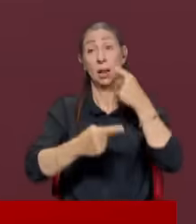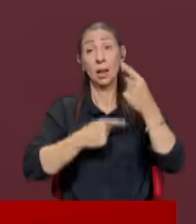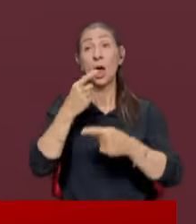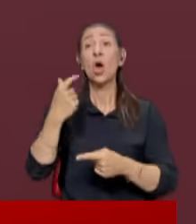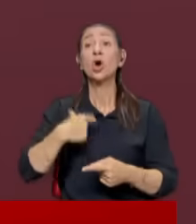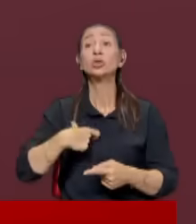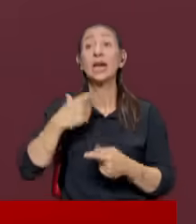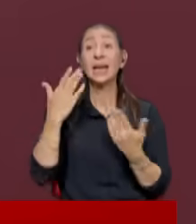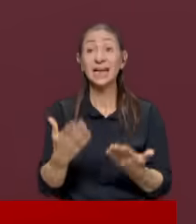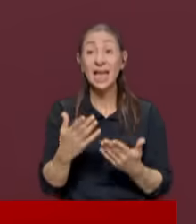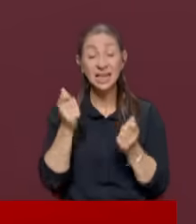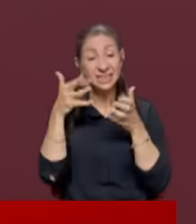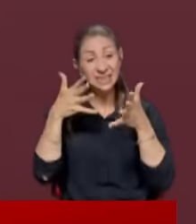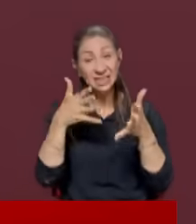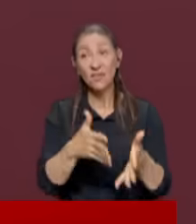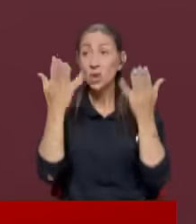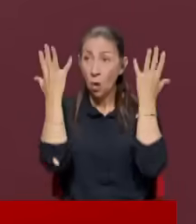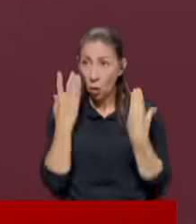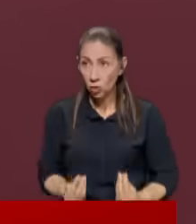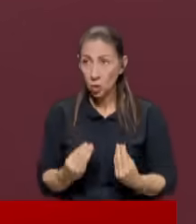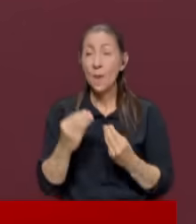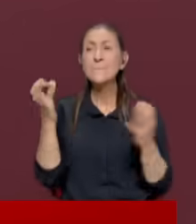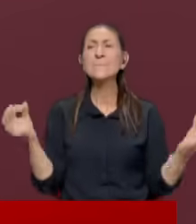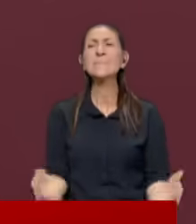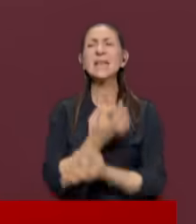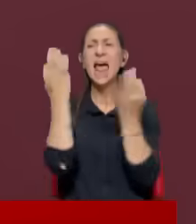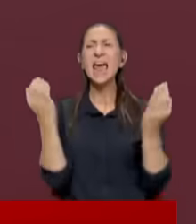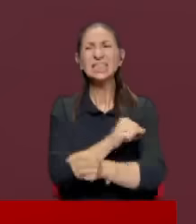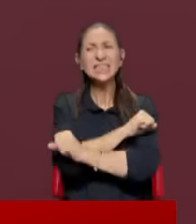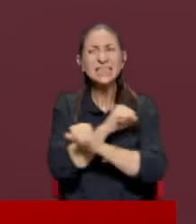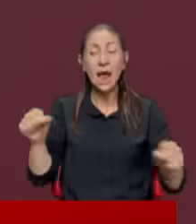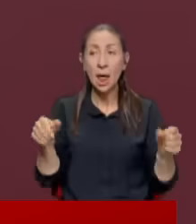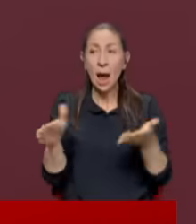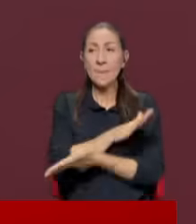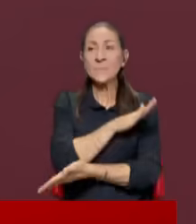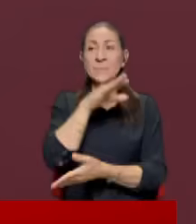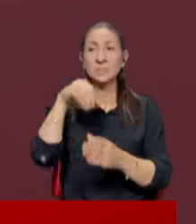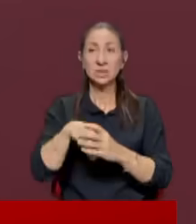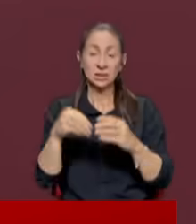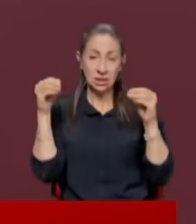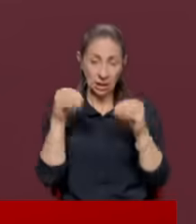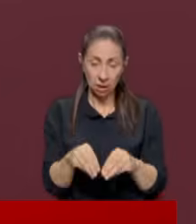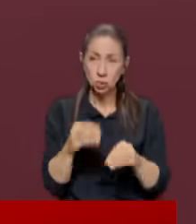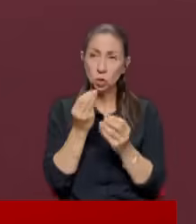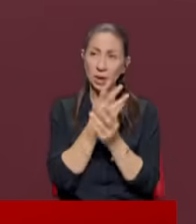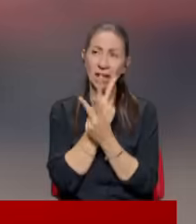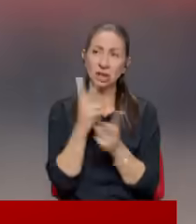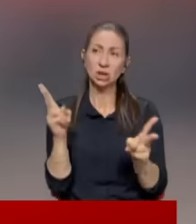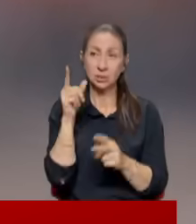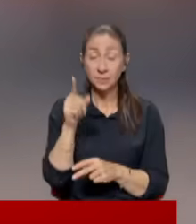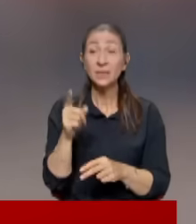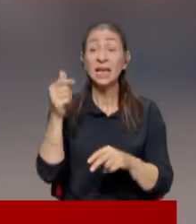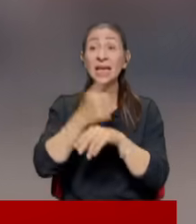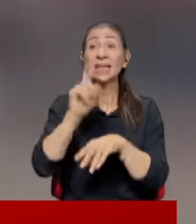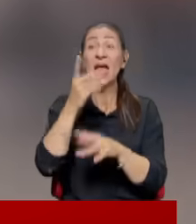ve özellikle israfın oluşturduğu milyarlarca açığın kapatılması için getirildiği çok açıktır.